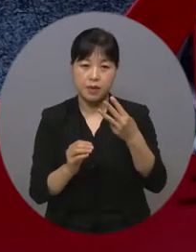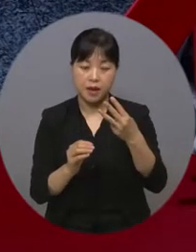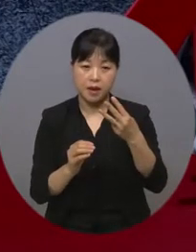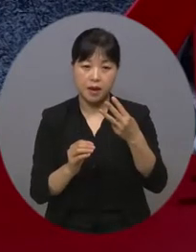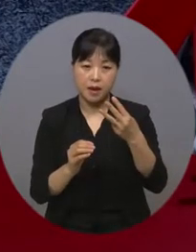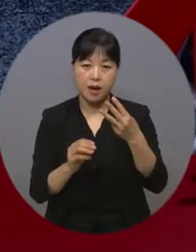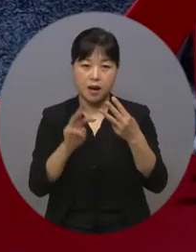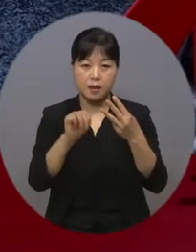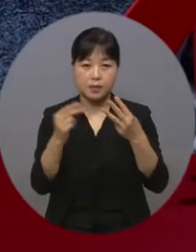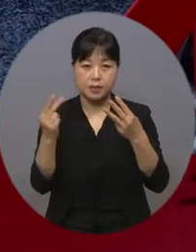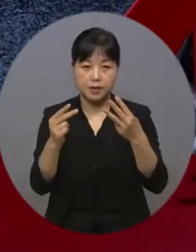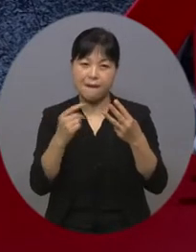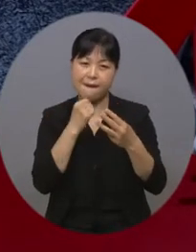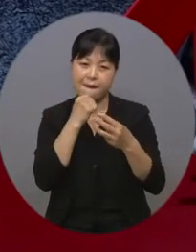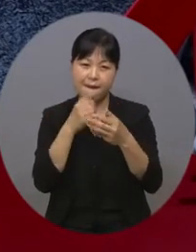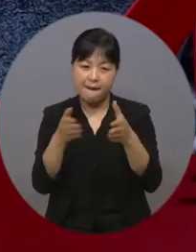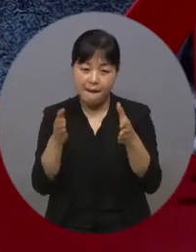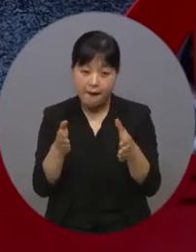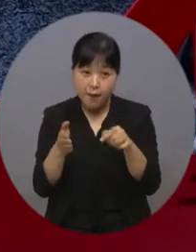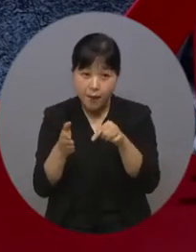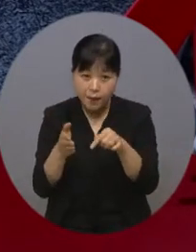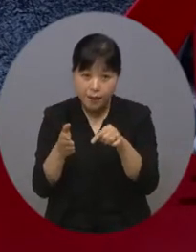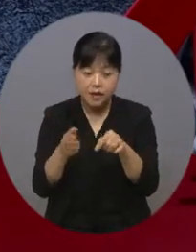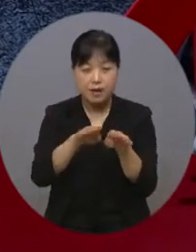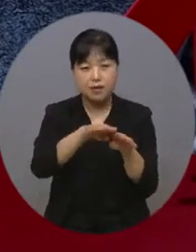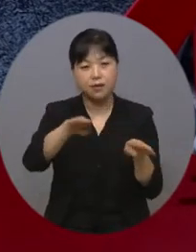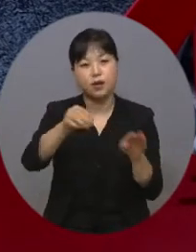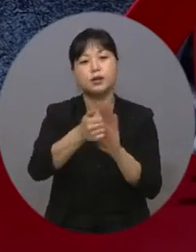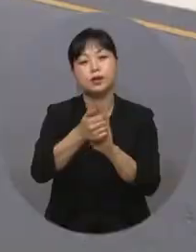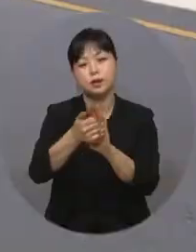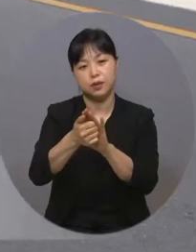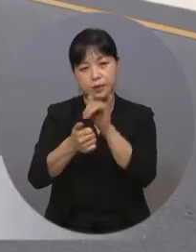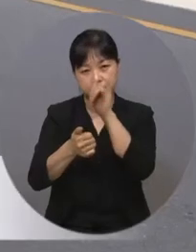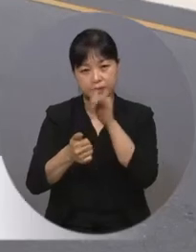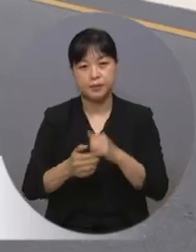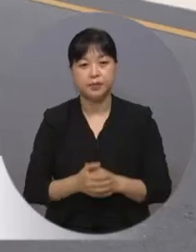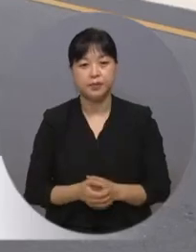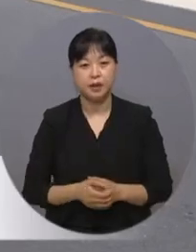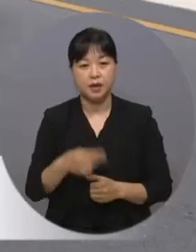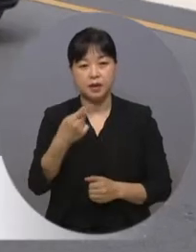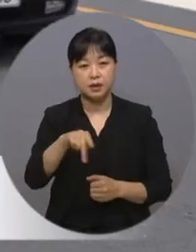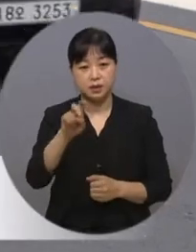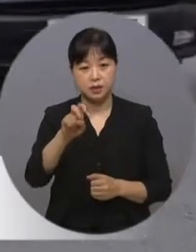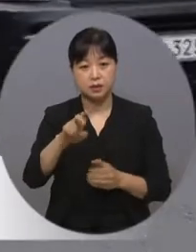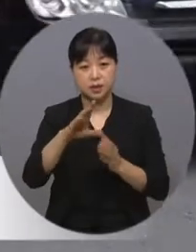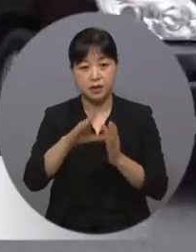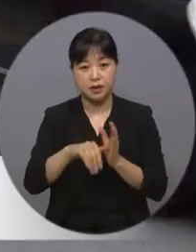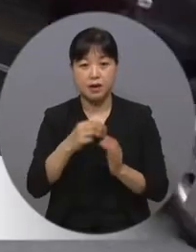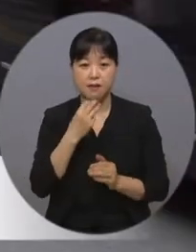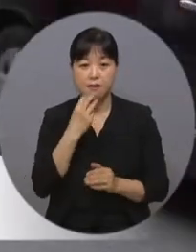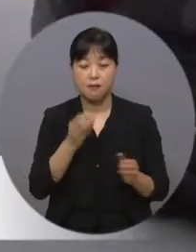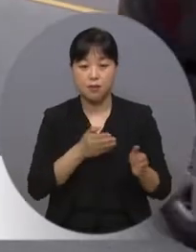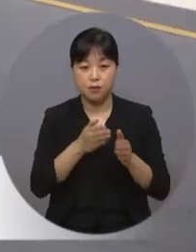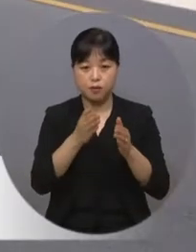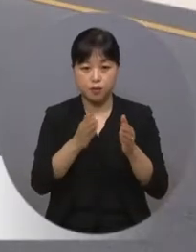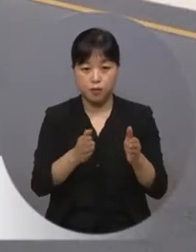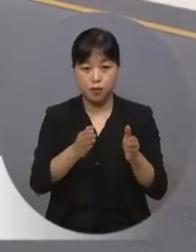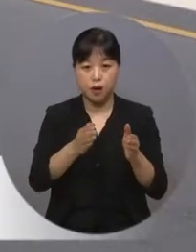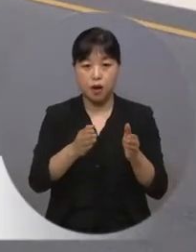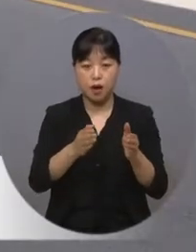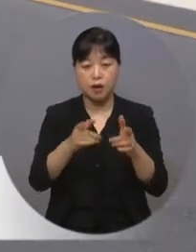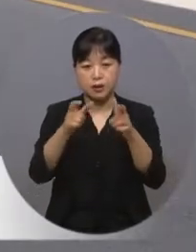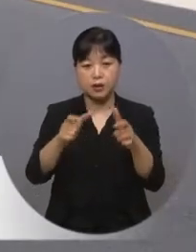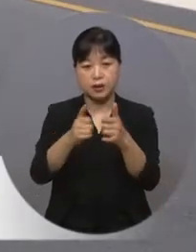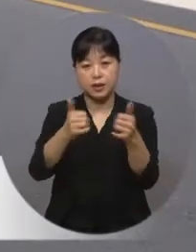소규모 생활시설에 경사로 설치를 지원해주고 있습니다. 2020년도에 우리가 경기도에서